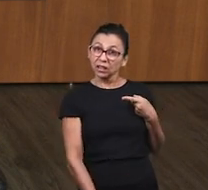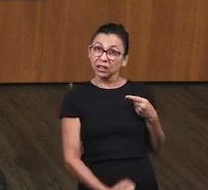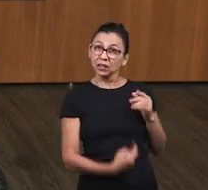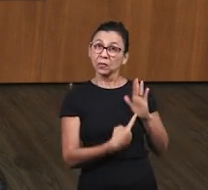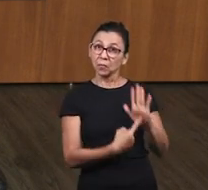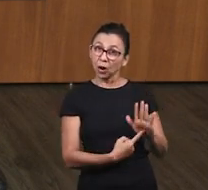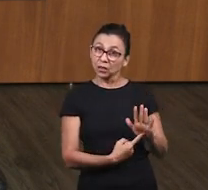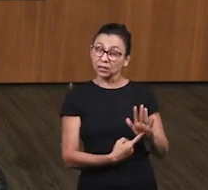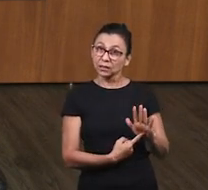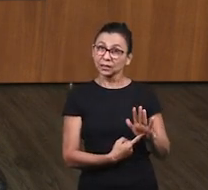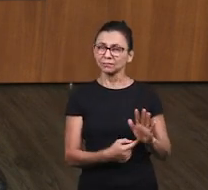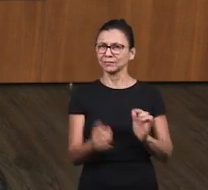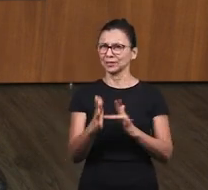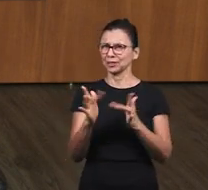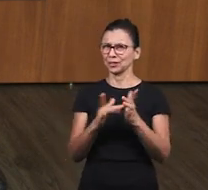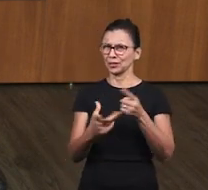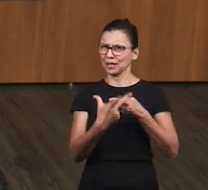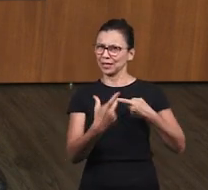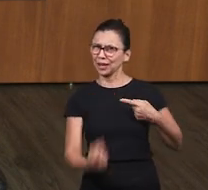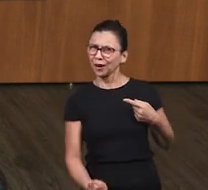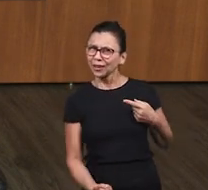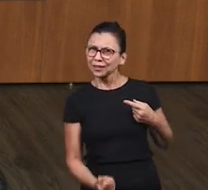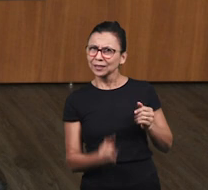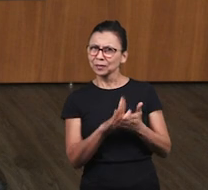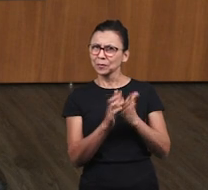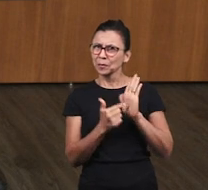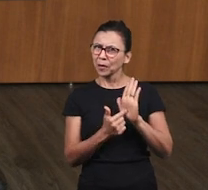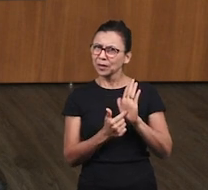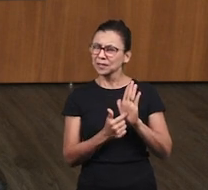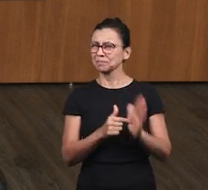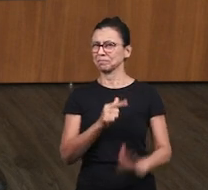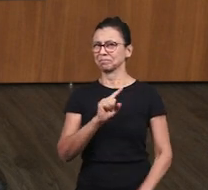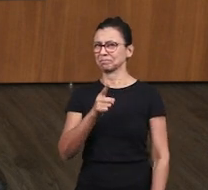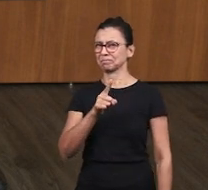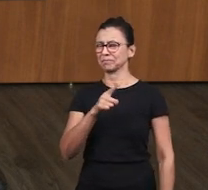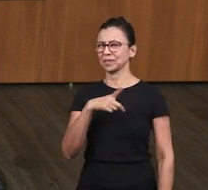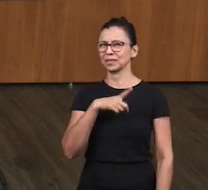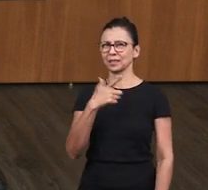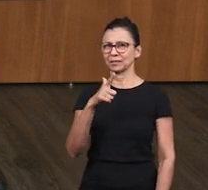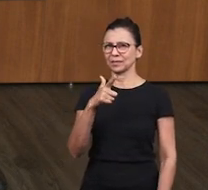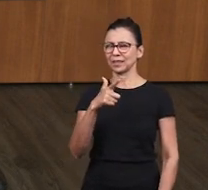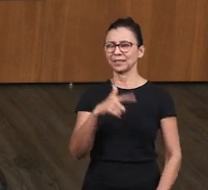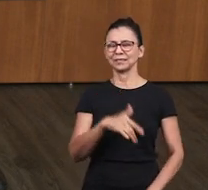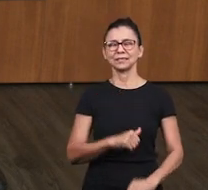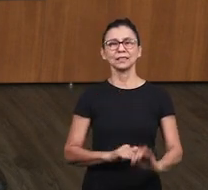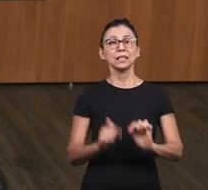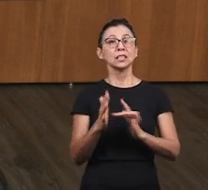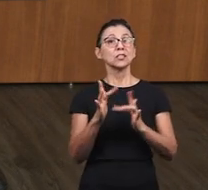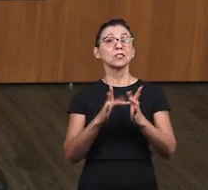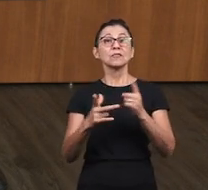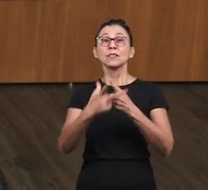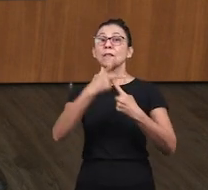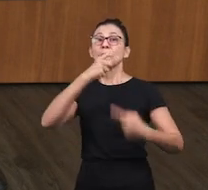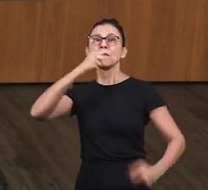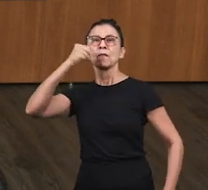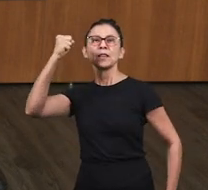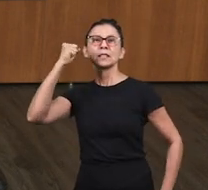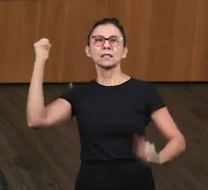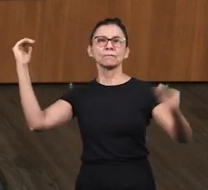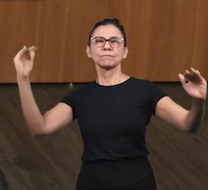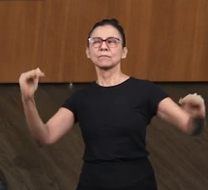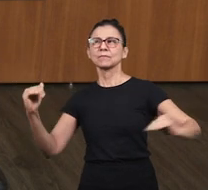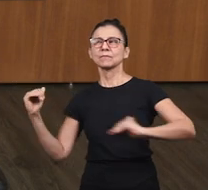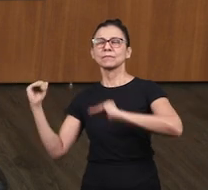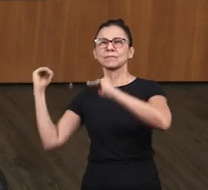David. Aucun. Il existe des registres de défaite du Seigneur Jésus? Non. Jésus, le